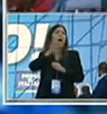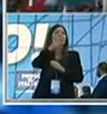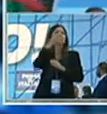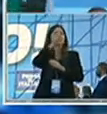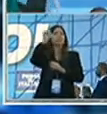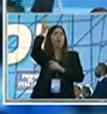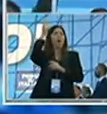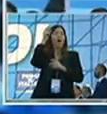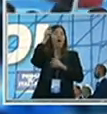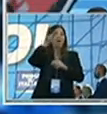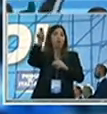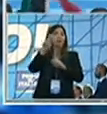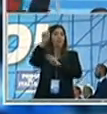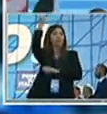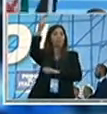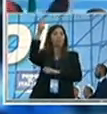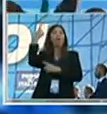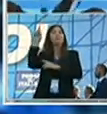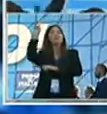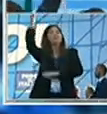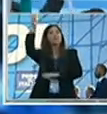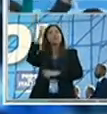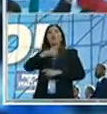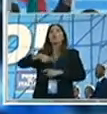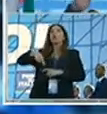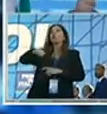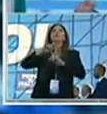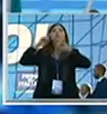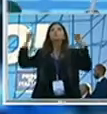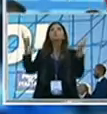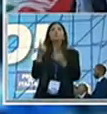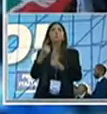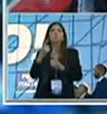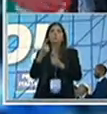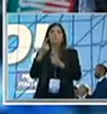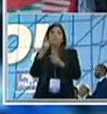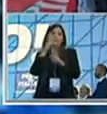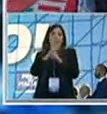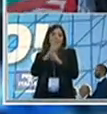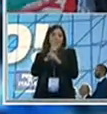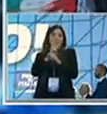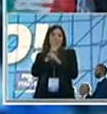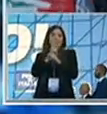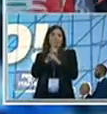sta tenendo la sua posizione dentro il centrodestra, cioè sta spiegando che senza di loro comunque anche in una versione ridimensionata non si governa, e quindi sta valorizzando tutto quello